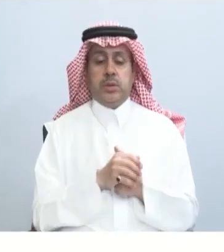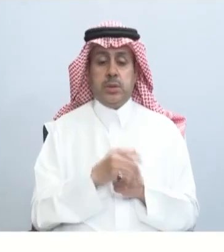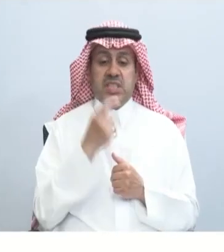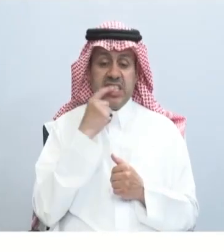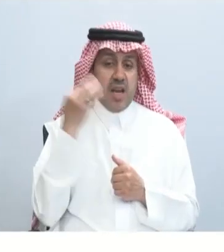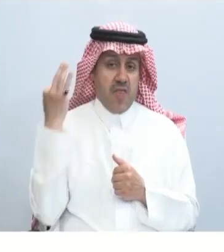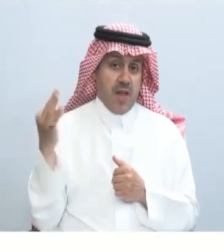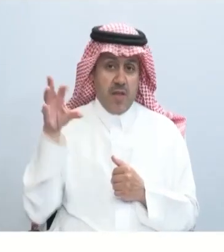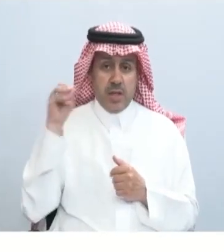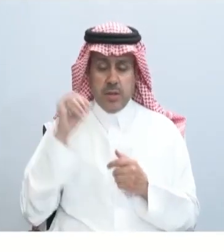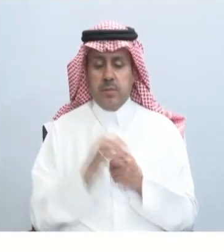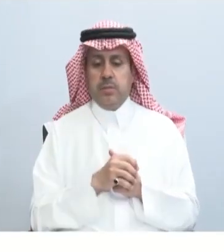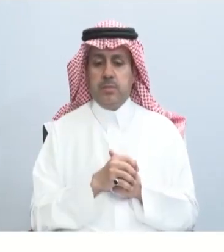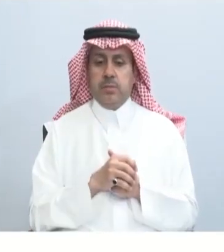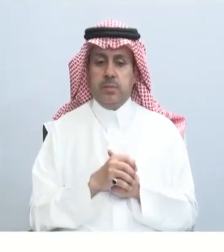الثالثه